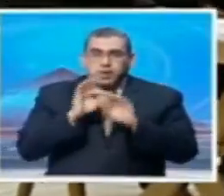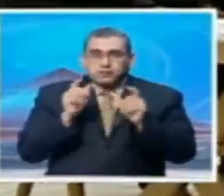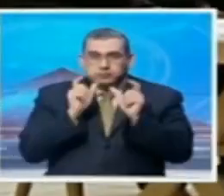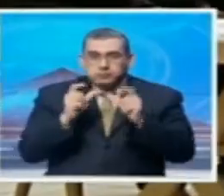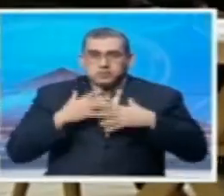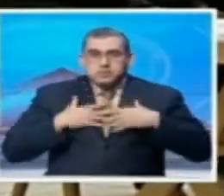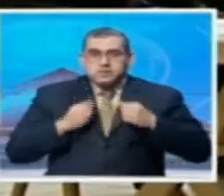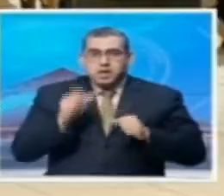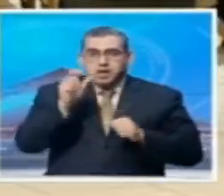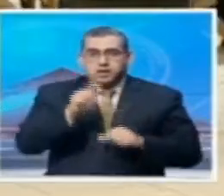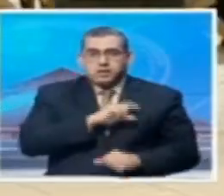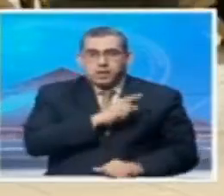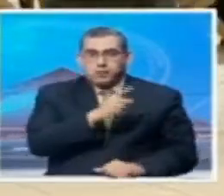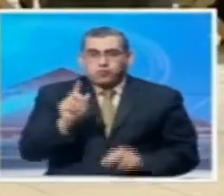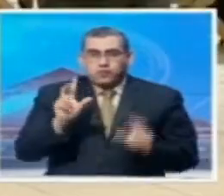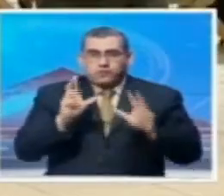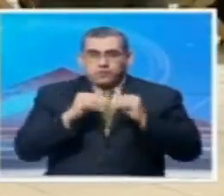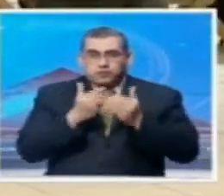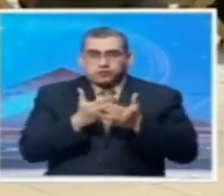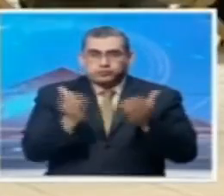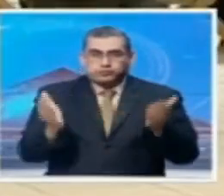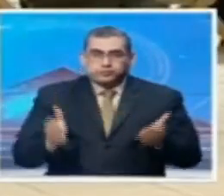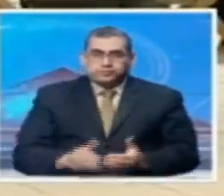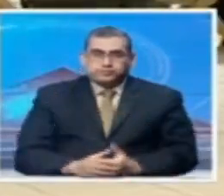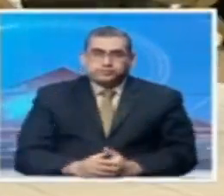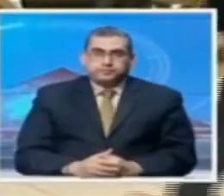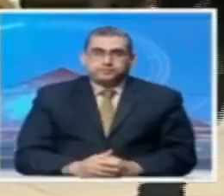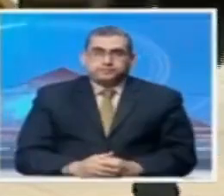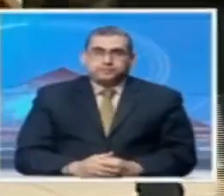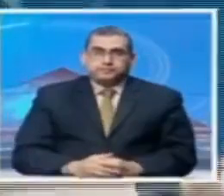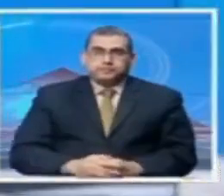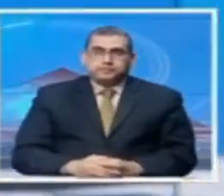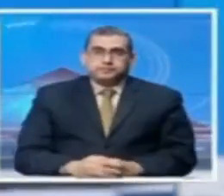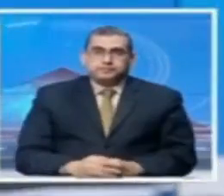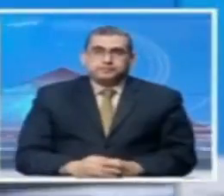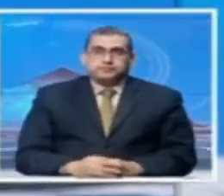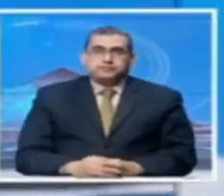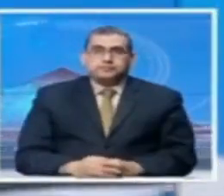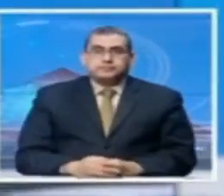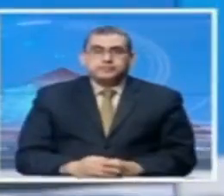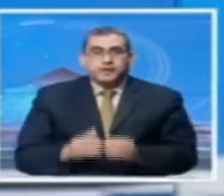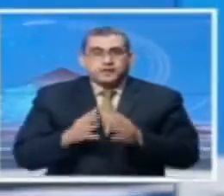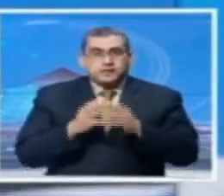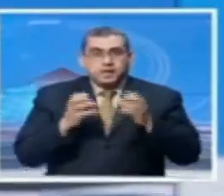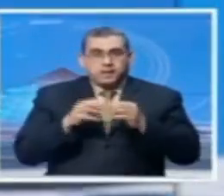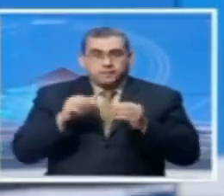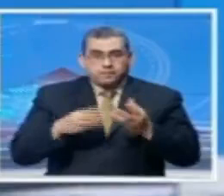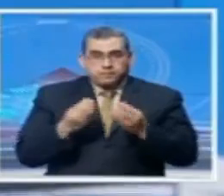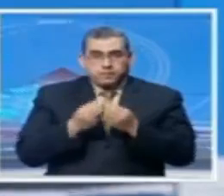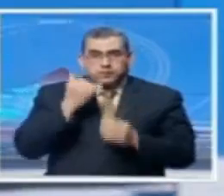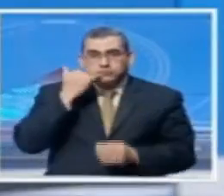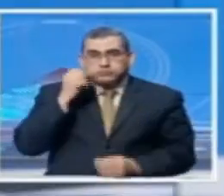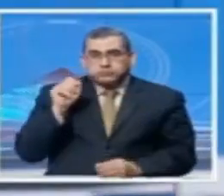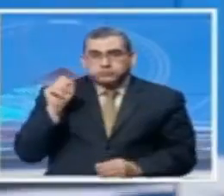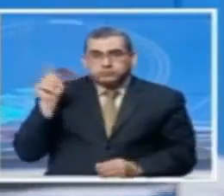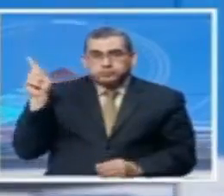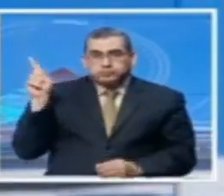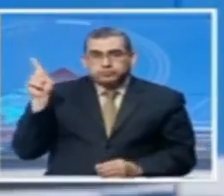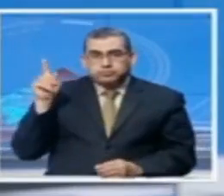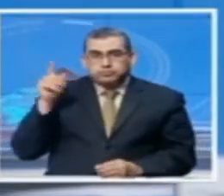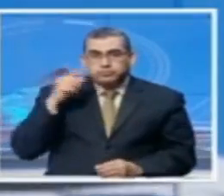صحه الطلاب. محمد محروس، التلفزيون المصري. المزيد من المتابعة انضم إلينا عبر